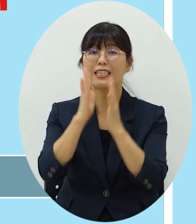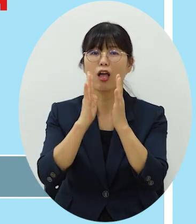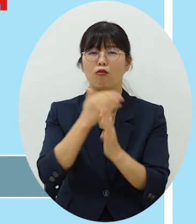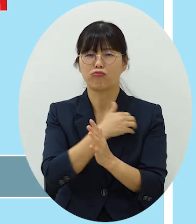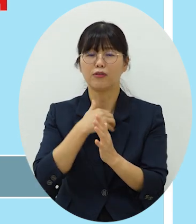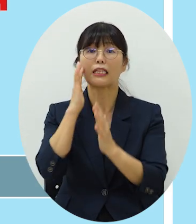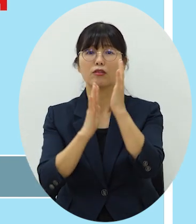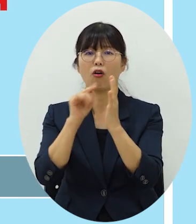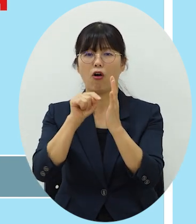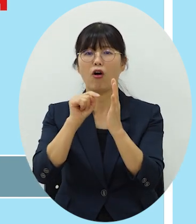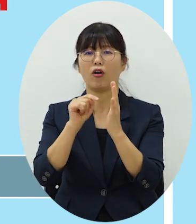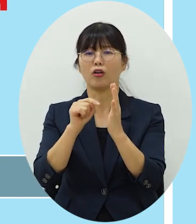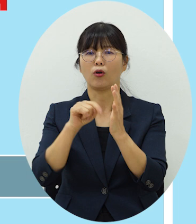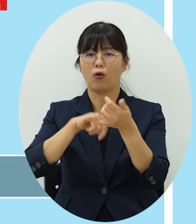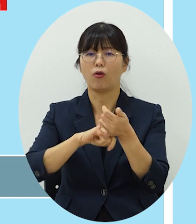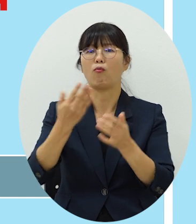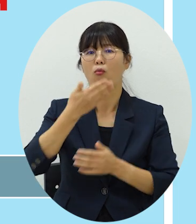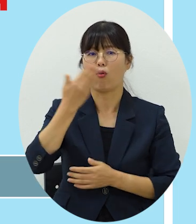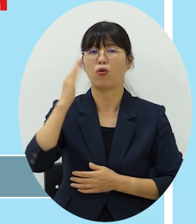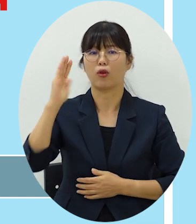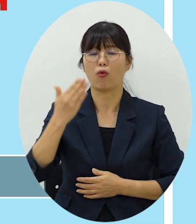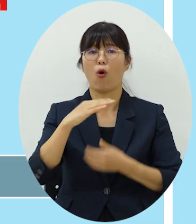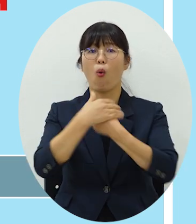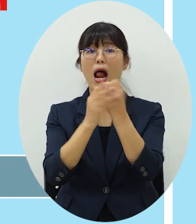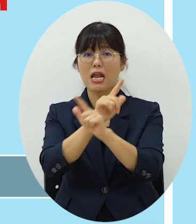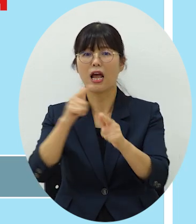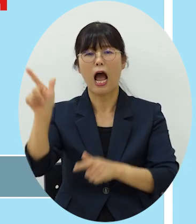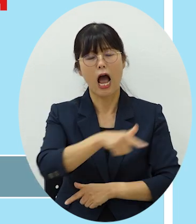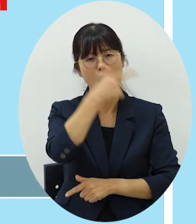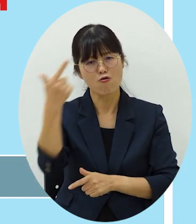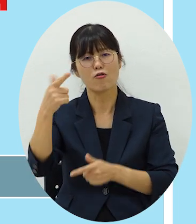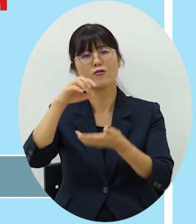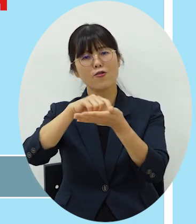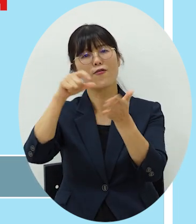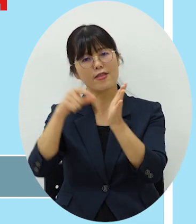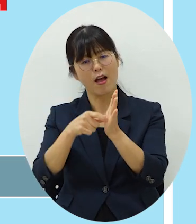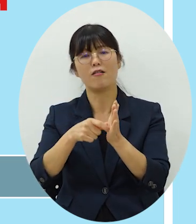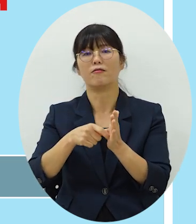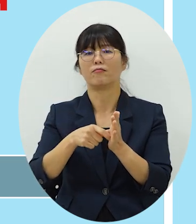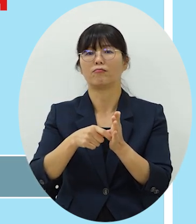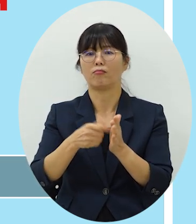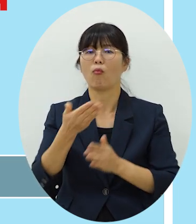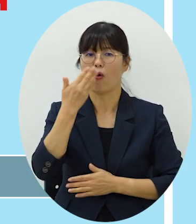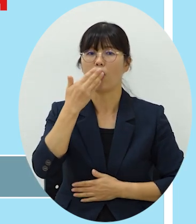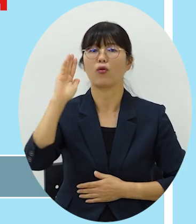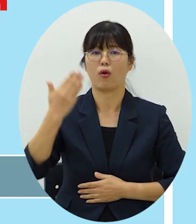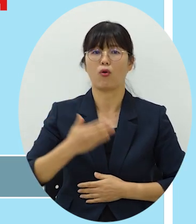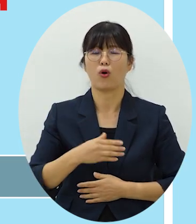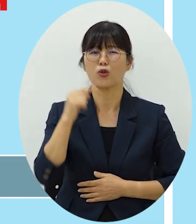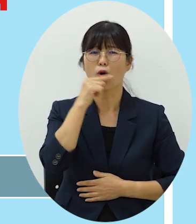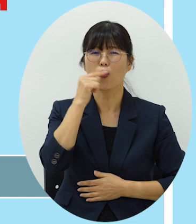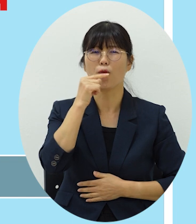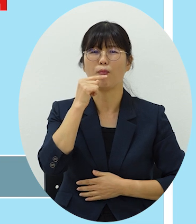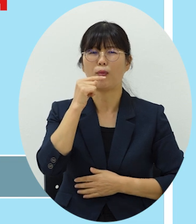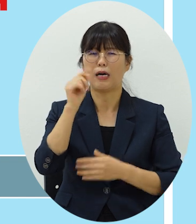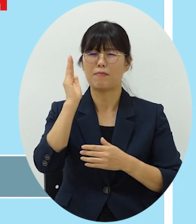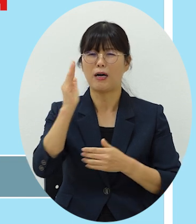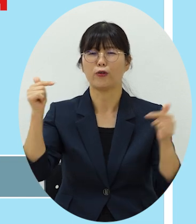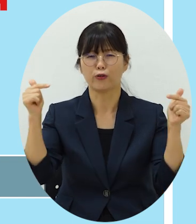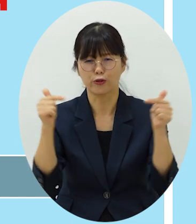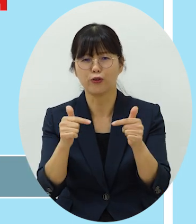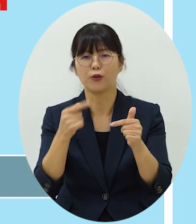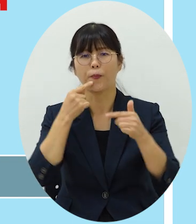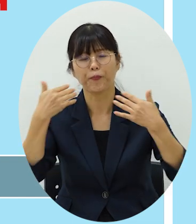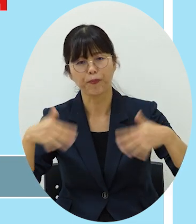풍부한 채소류는 충분히 섭취하되 과일은 하루 적당량을 꾸준히 섭취합니다. 소금 섭취량을 줄이기 위해